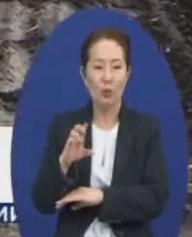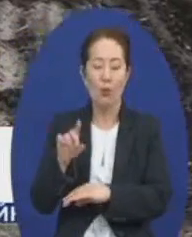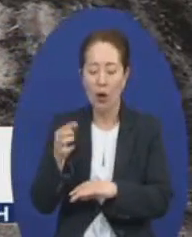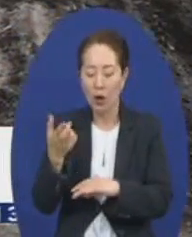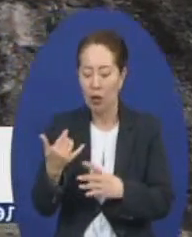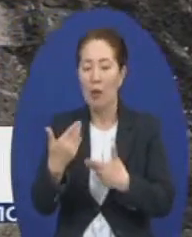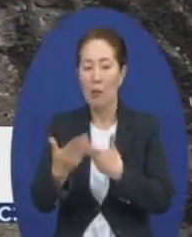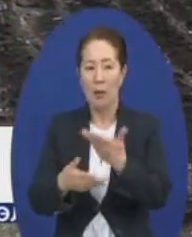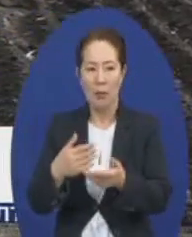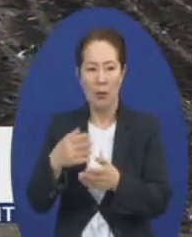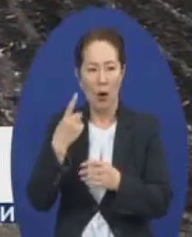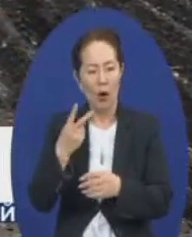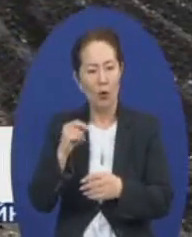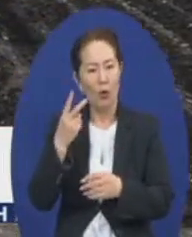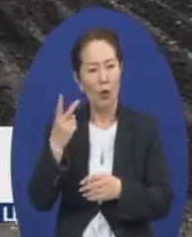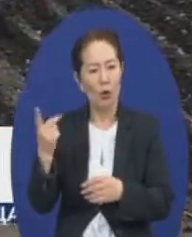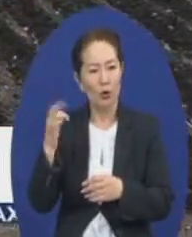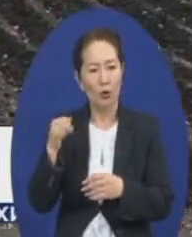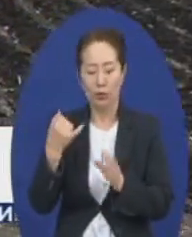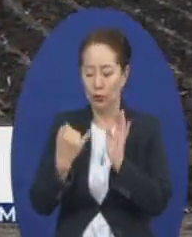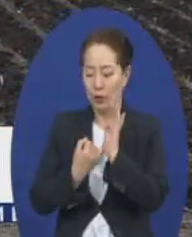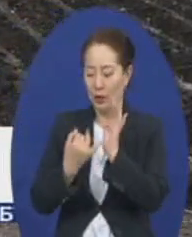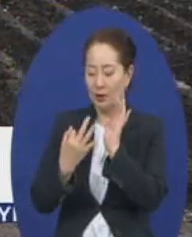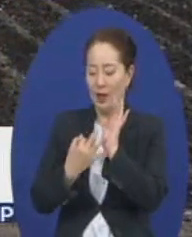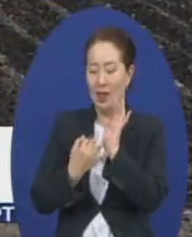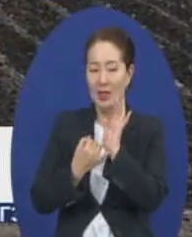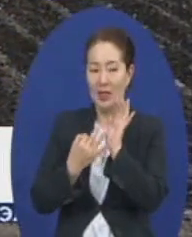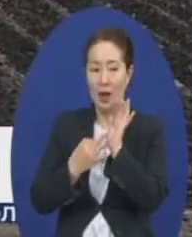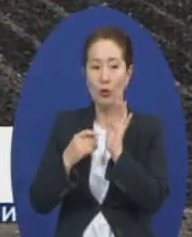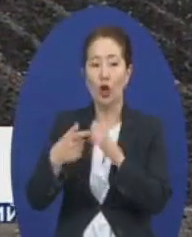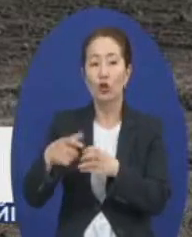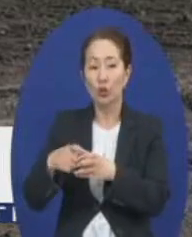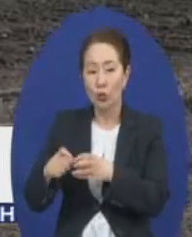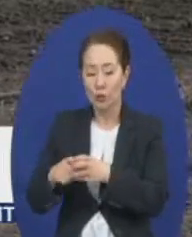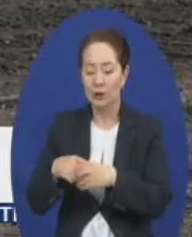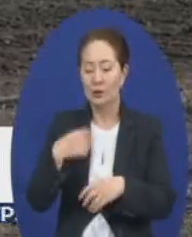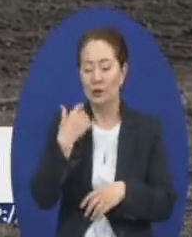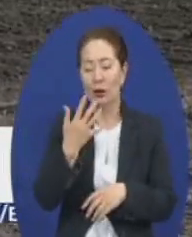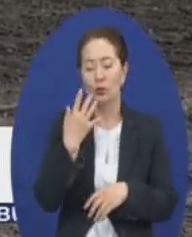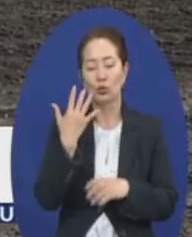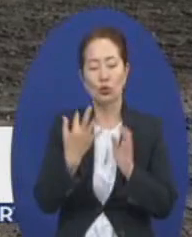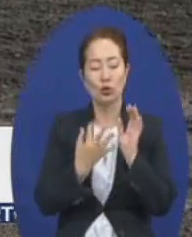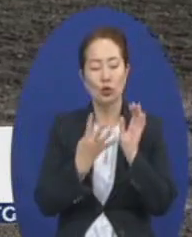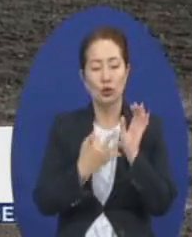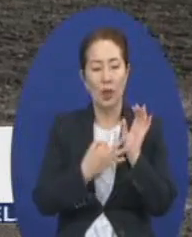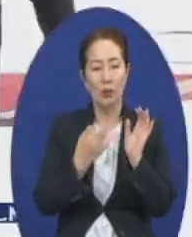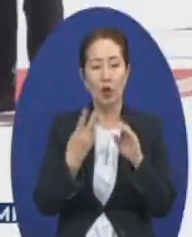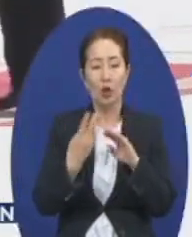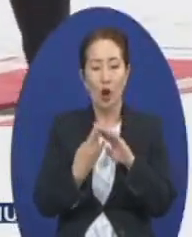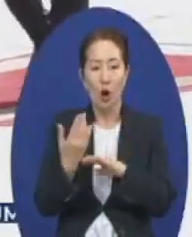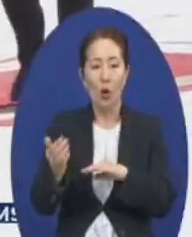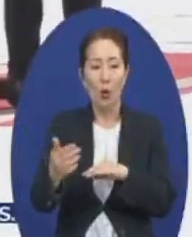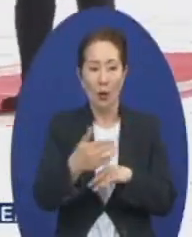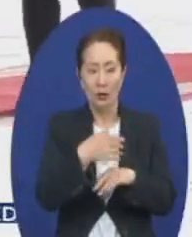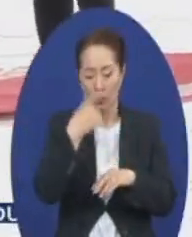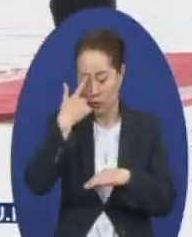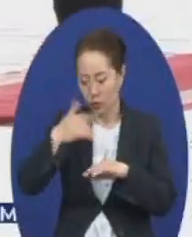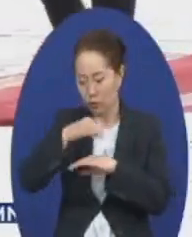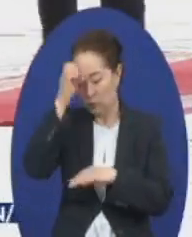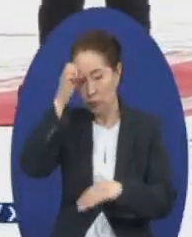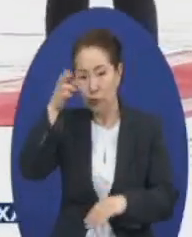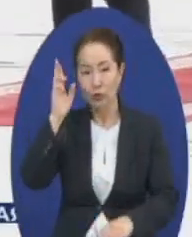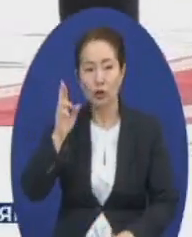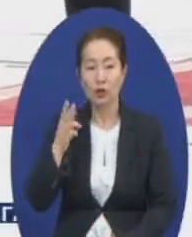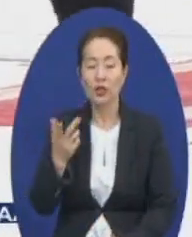юм. Хинтэй аймгийн Мөрөн сум 2021 онд 678 тонн төмс, 548 тонн хүнсний ногоо хураа авсан. Монгол